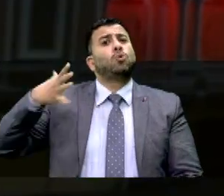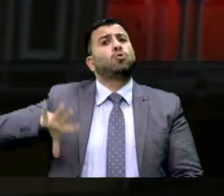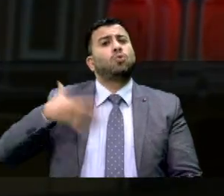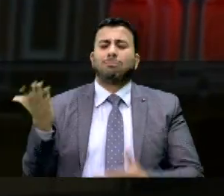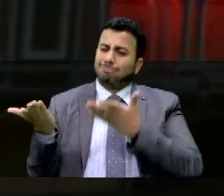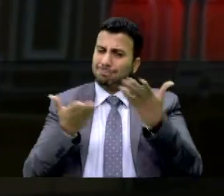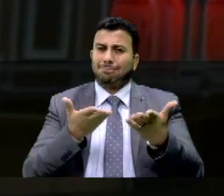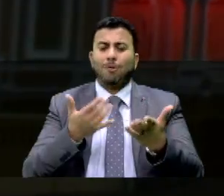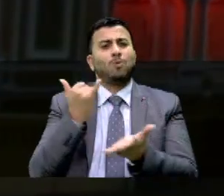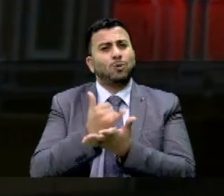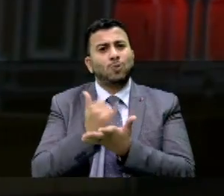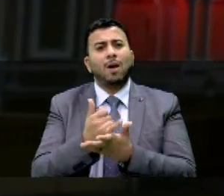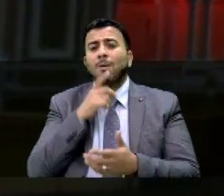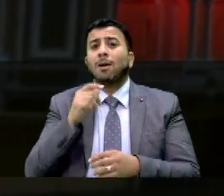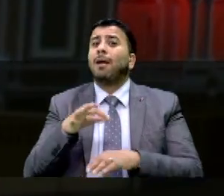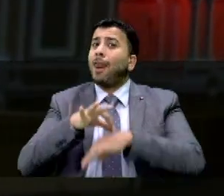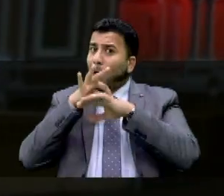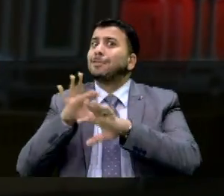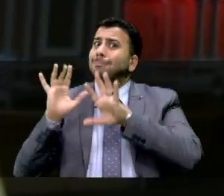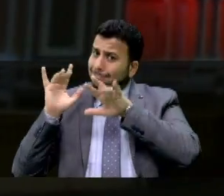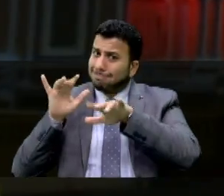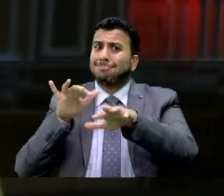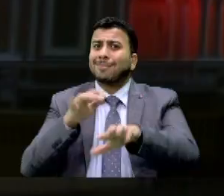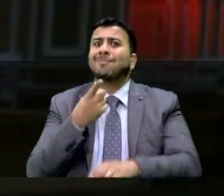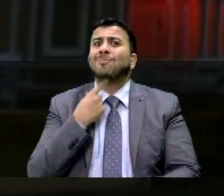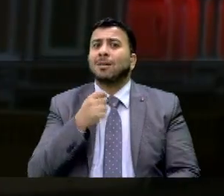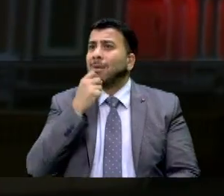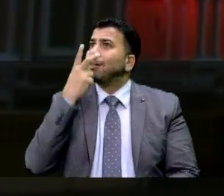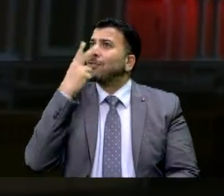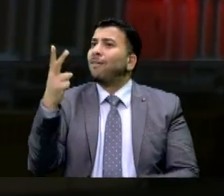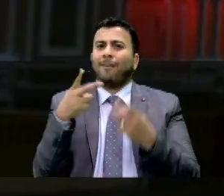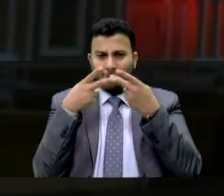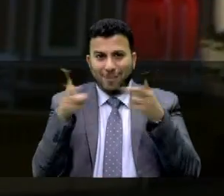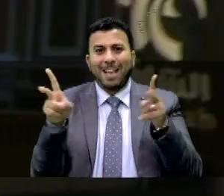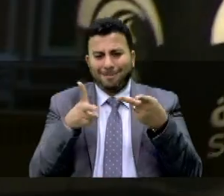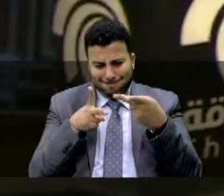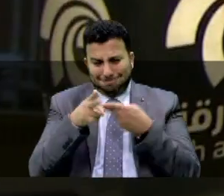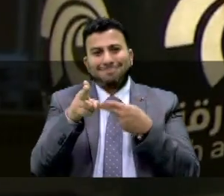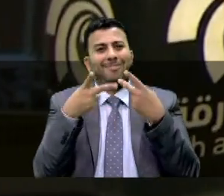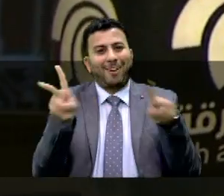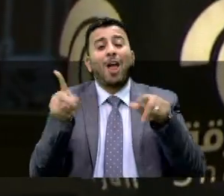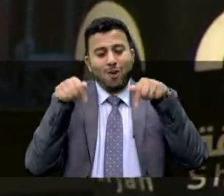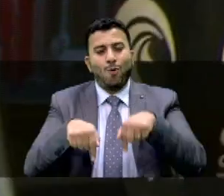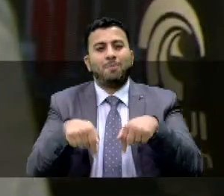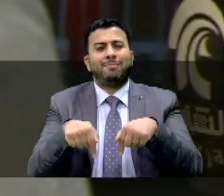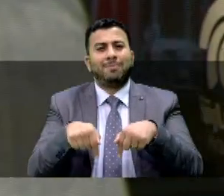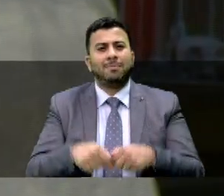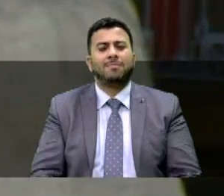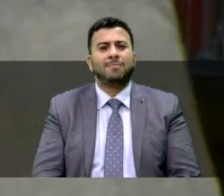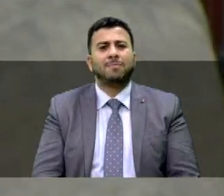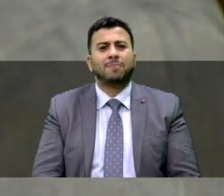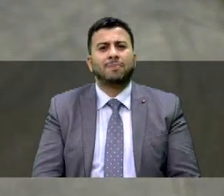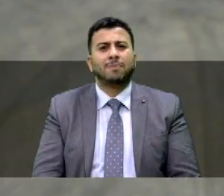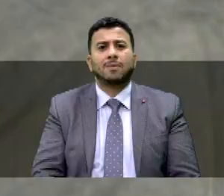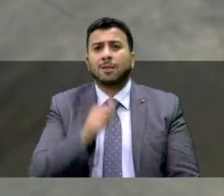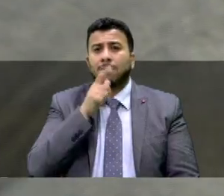والمسؤولين والجمهور في الحقيقة في عرض الافتتاح اليوم إن شاء الله. جميل. سعادتك اليوم إذا تكلمنا حول